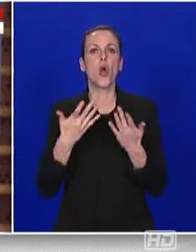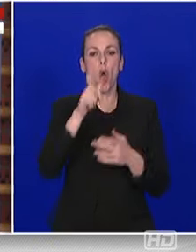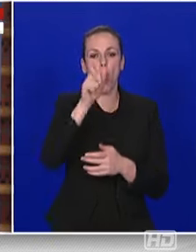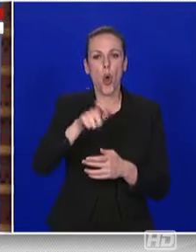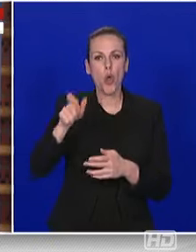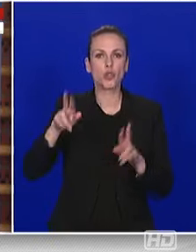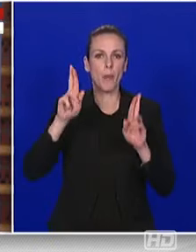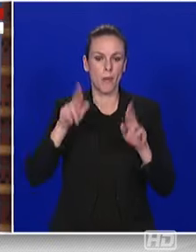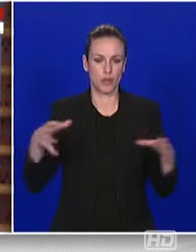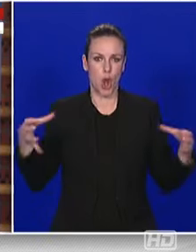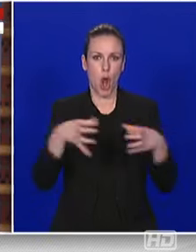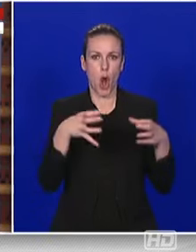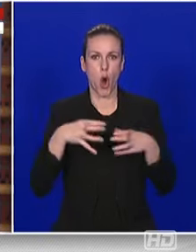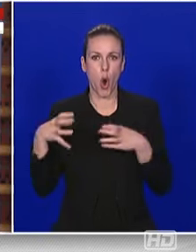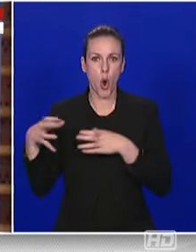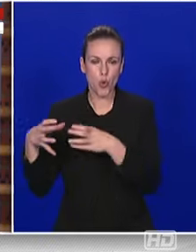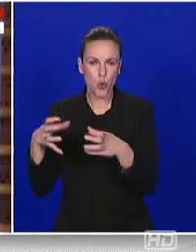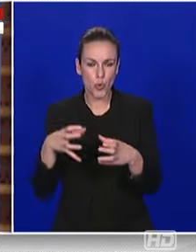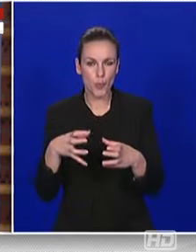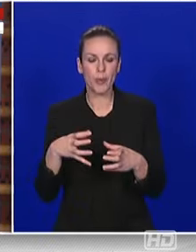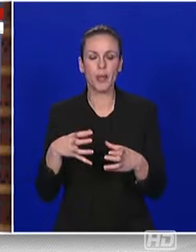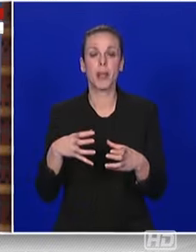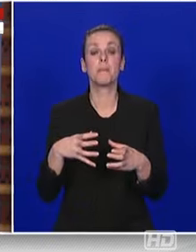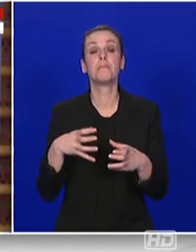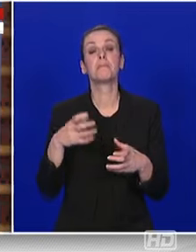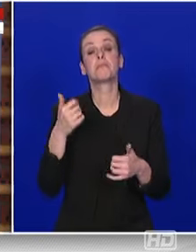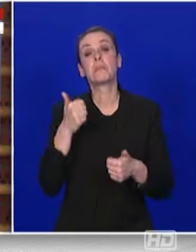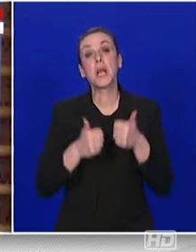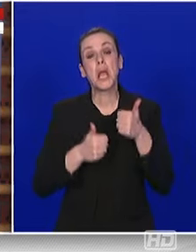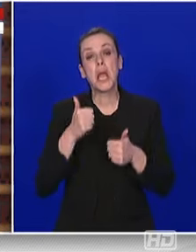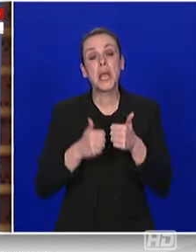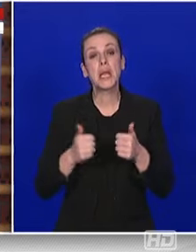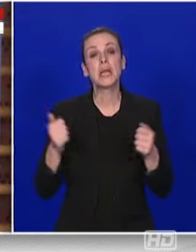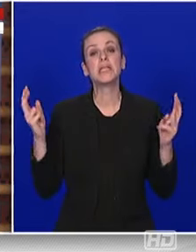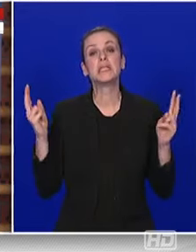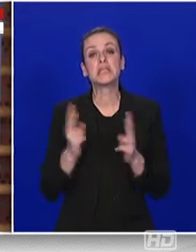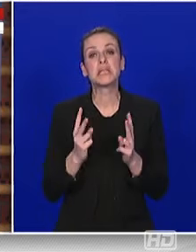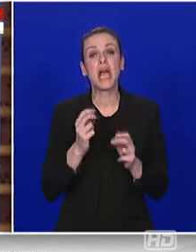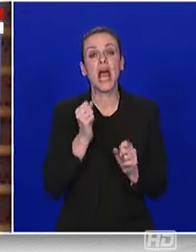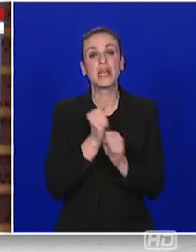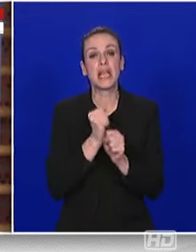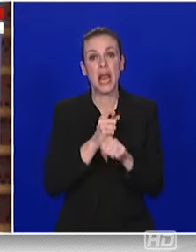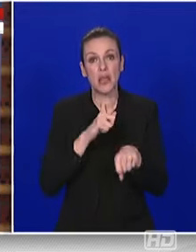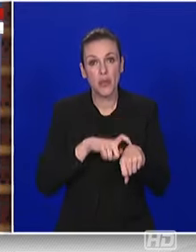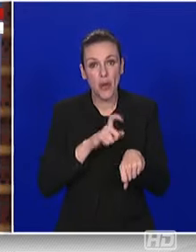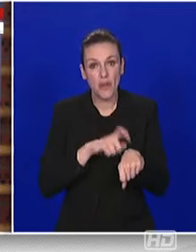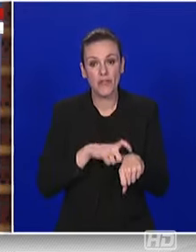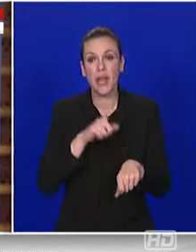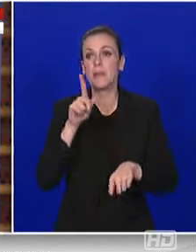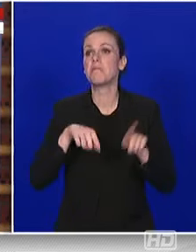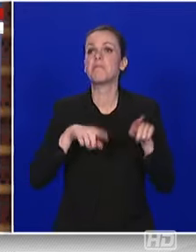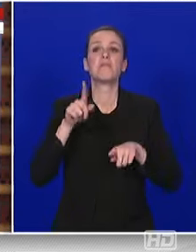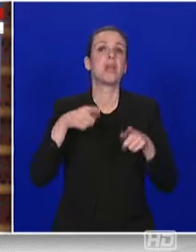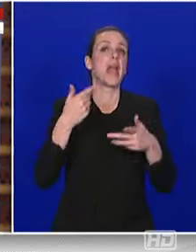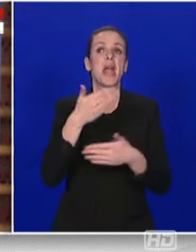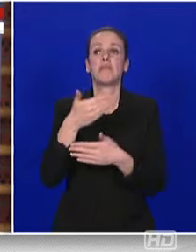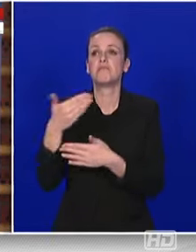mogu okupljati i eventualno skraćenje rada određenih djelatnosti,